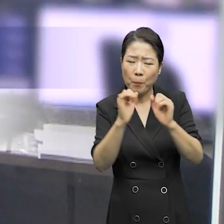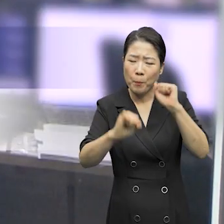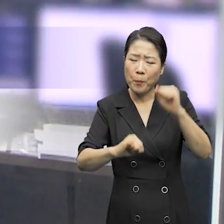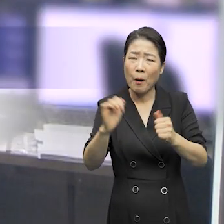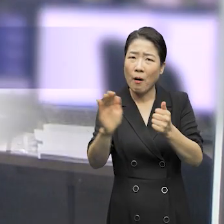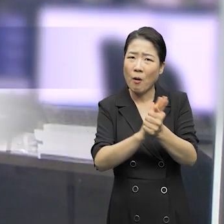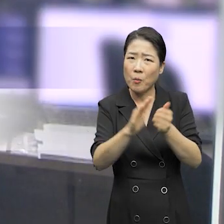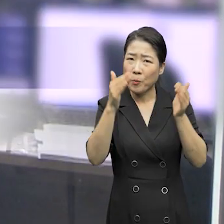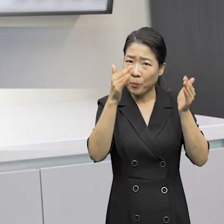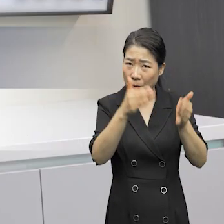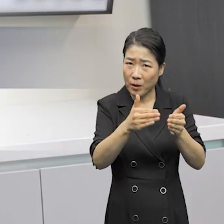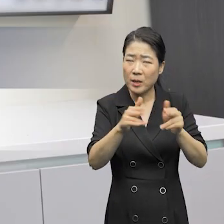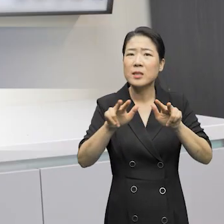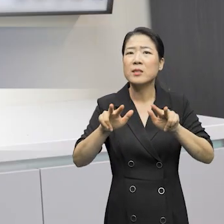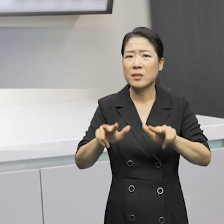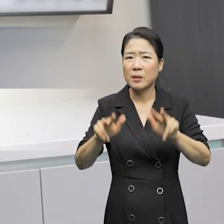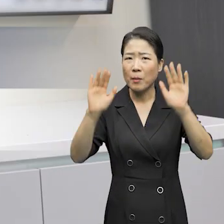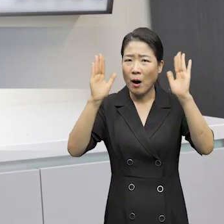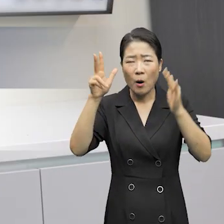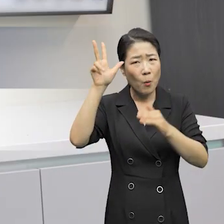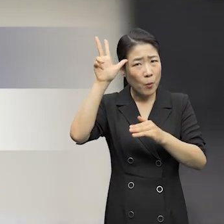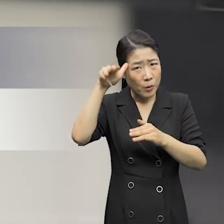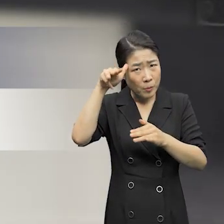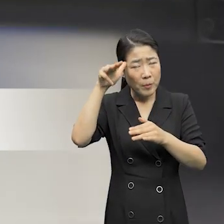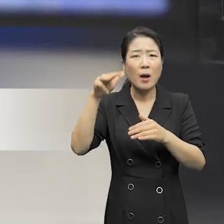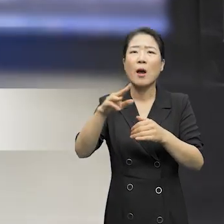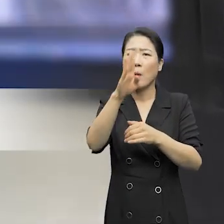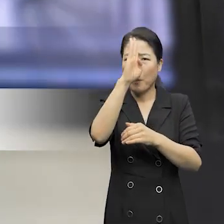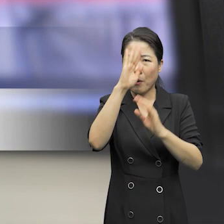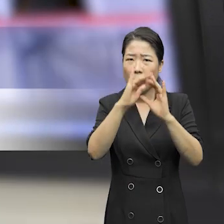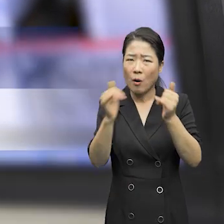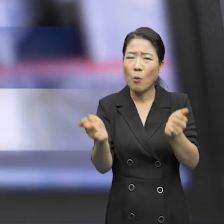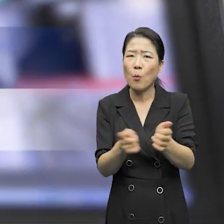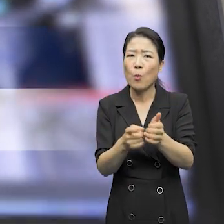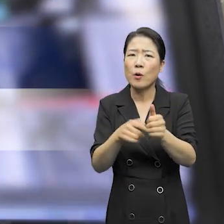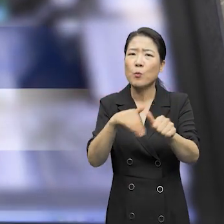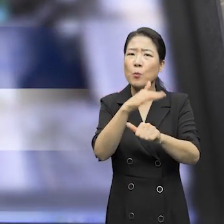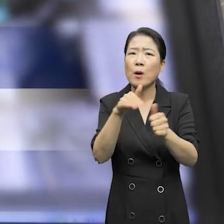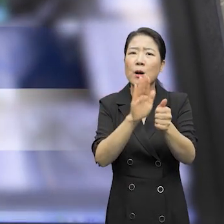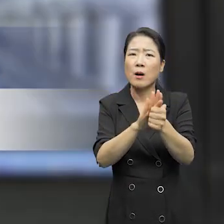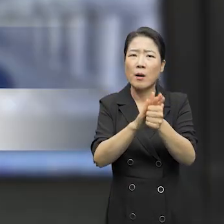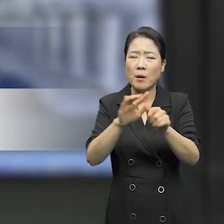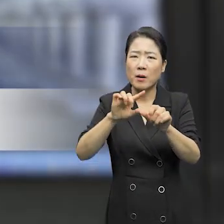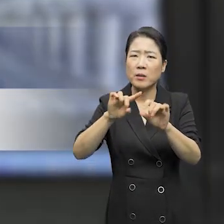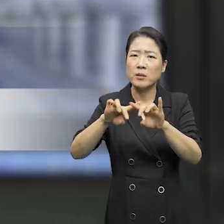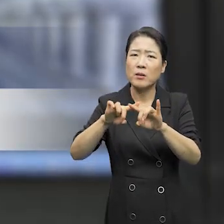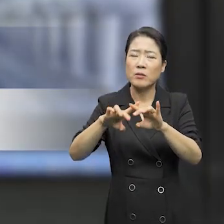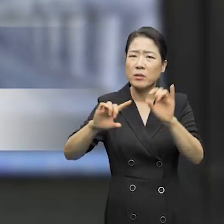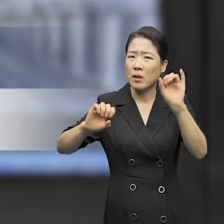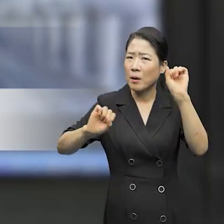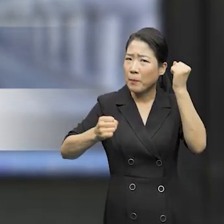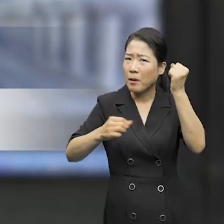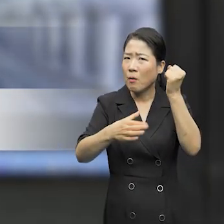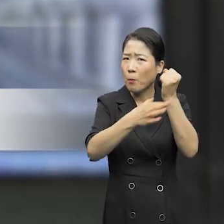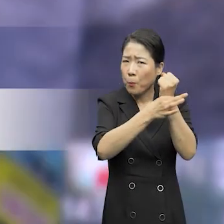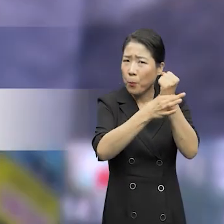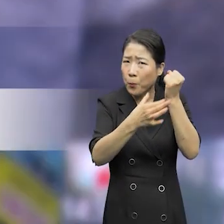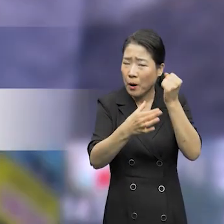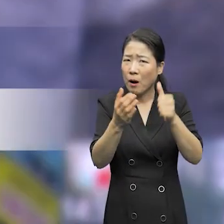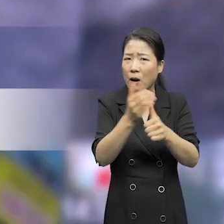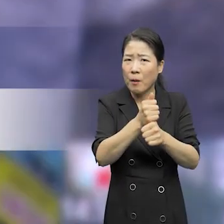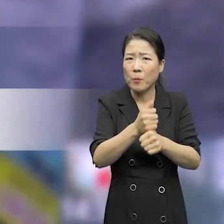대응 서비스가 주를 이뤘고 현재는 아동 치매 환자 등 위급상황 지원 전자발진 위반자